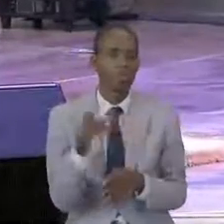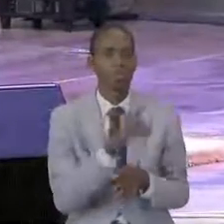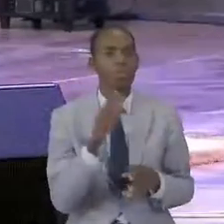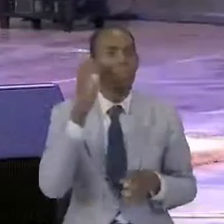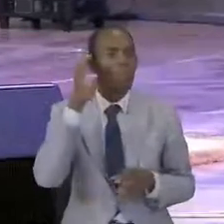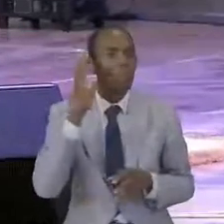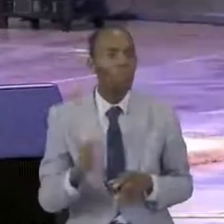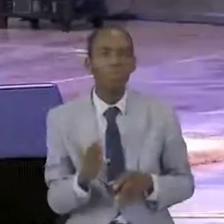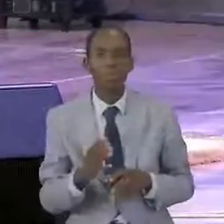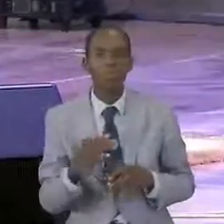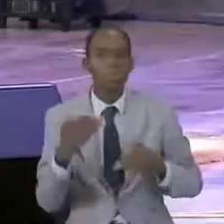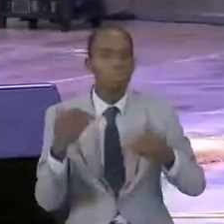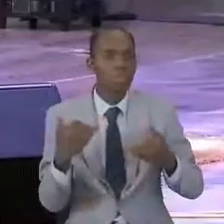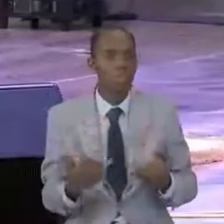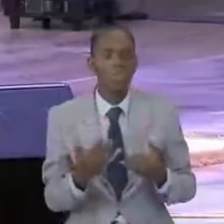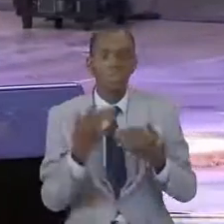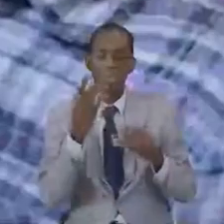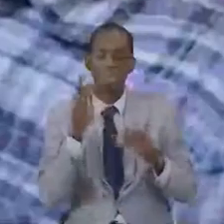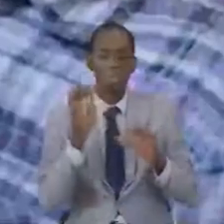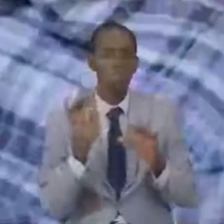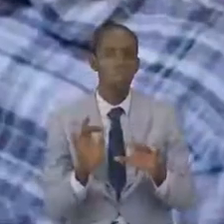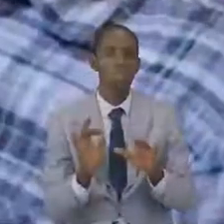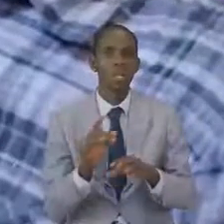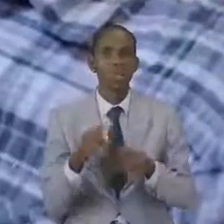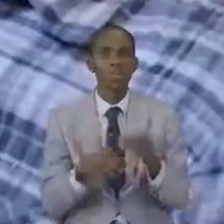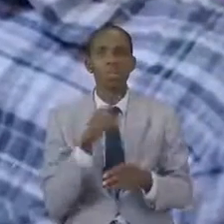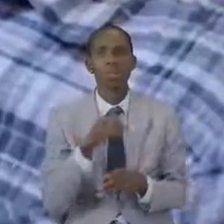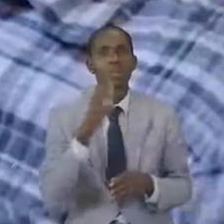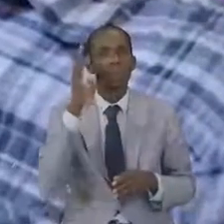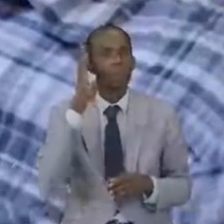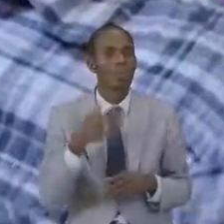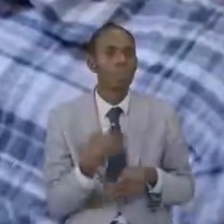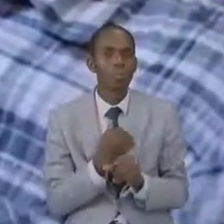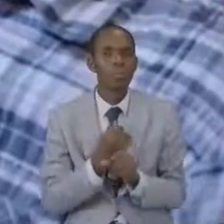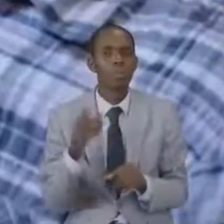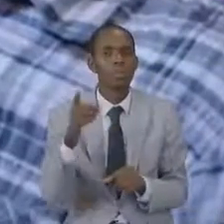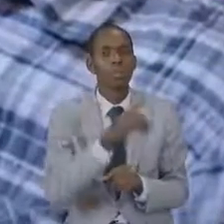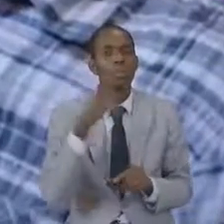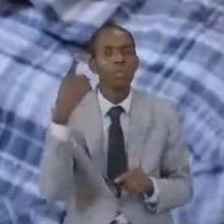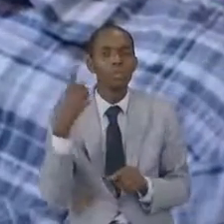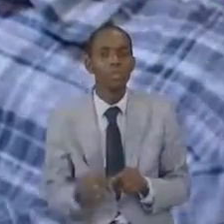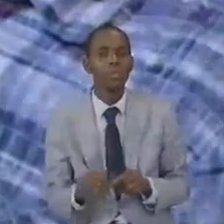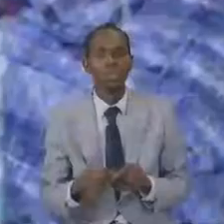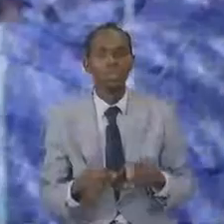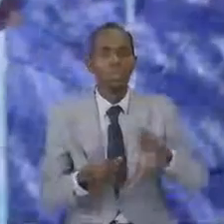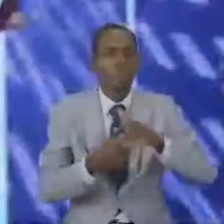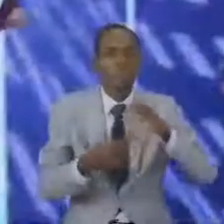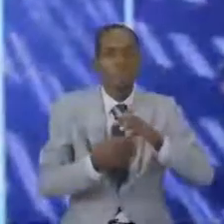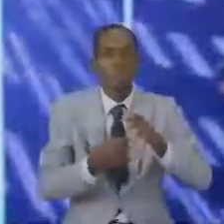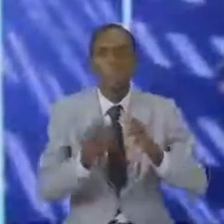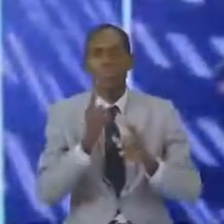il peut même te ridiculiser ils peuvent faire de toi le le